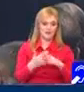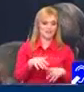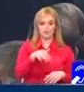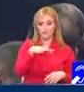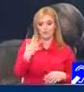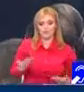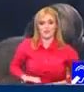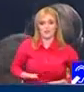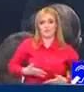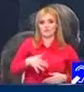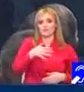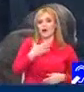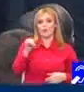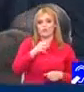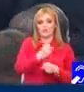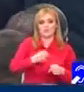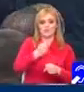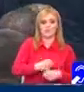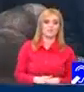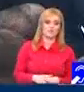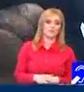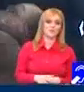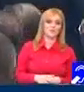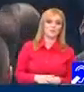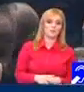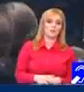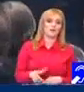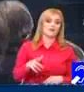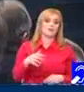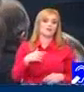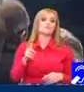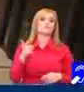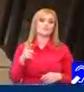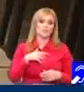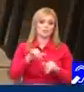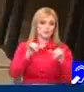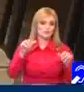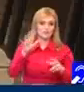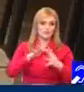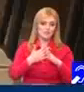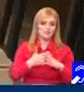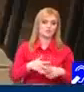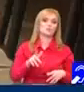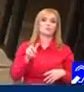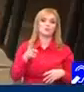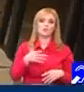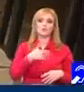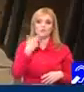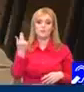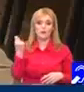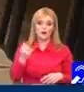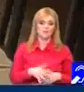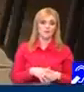pot crea locuri de muncă nu investesc din cauza lipsei de infrastructură. De ce nu avem infrastructură? Pentru că nu sunt bani. Astfel că